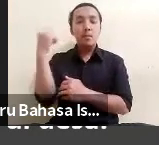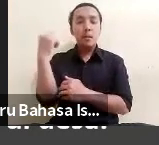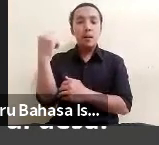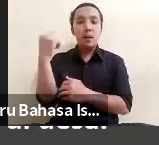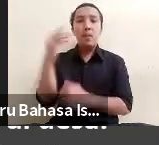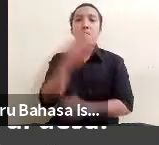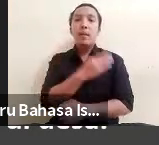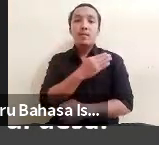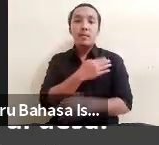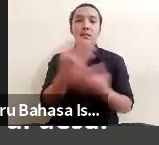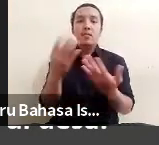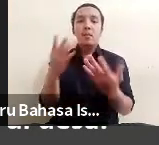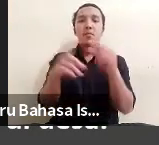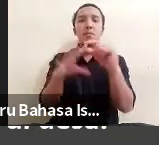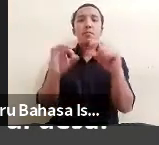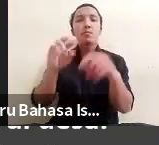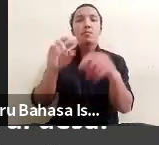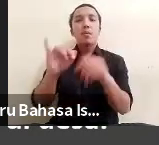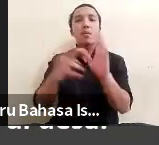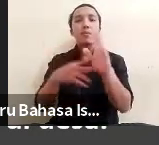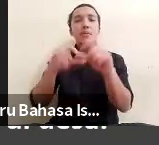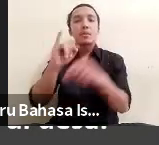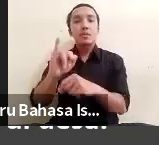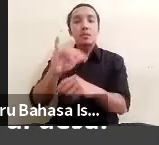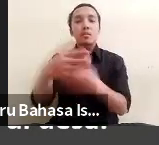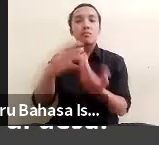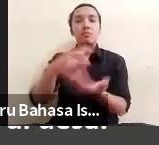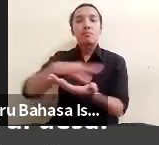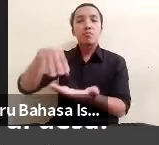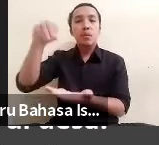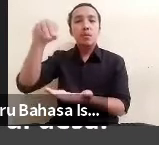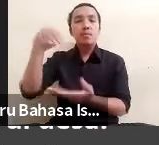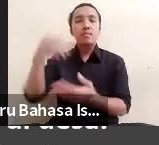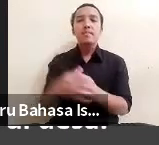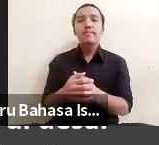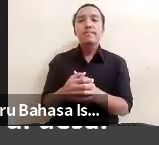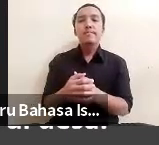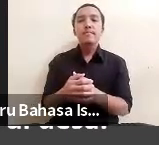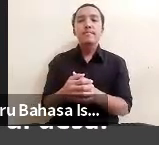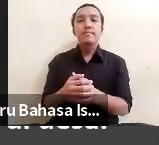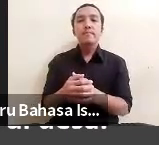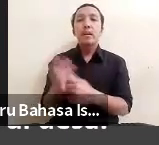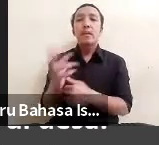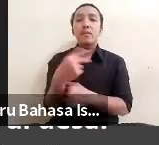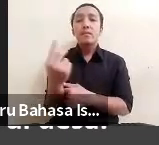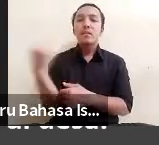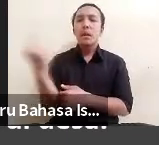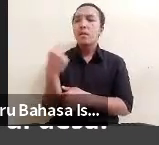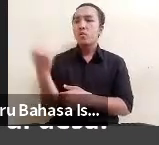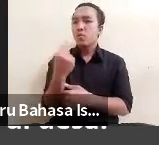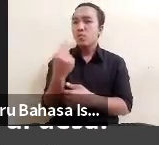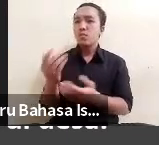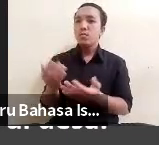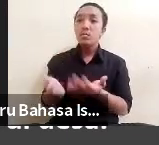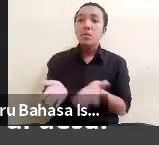provinsi, sehingga pemerintah pusat juga penting untuk kita libatkan. Kita juga selalu mendorong Kemendes ini, Pak